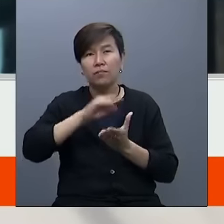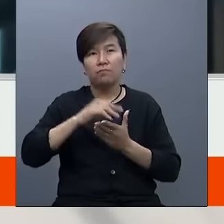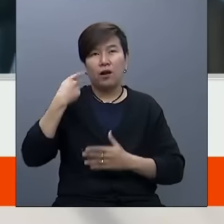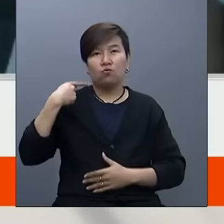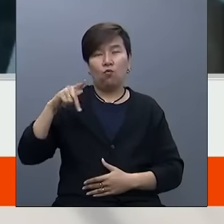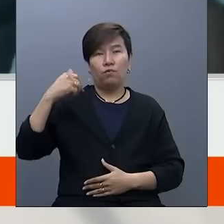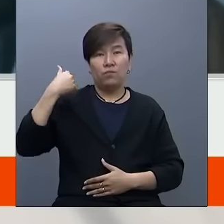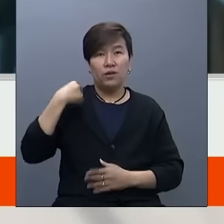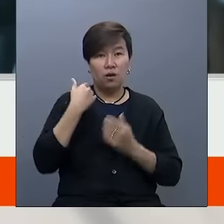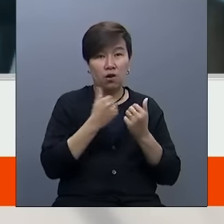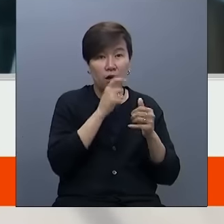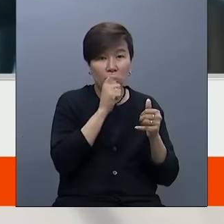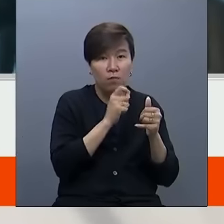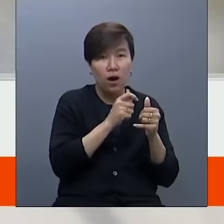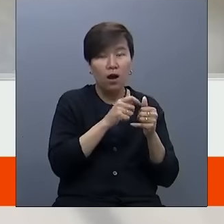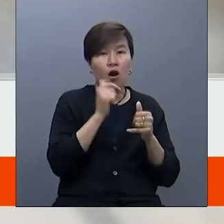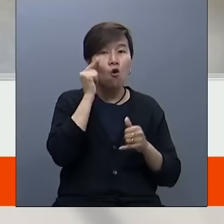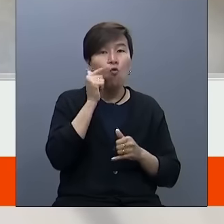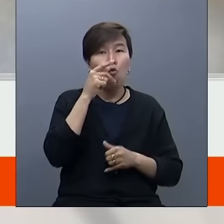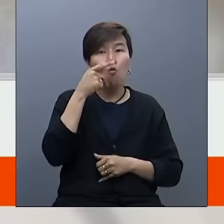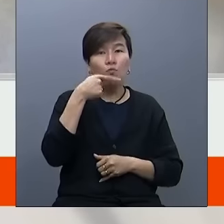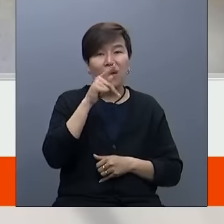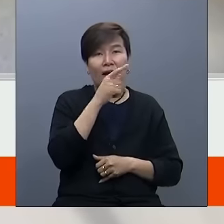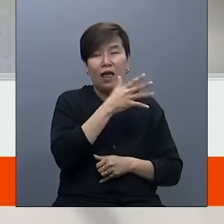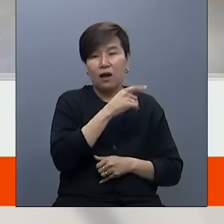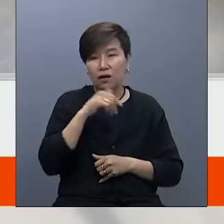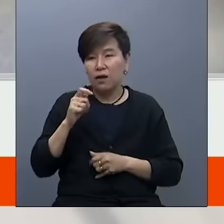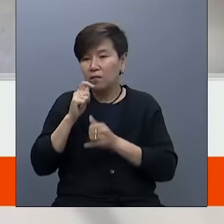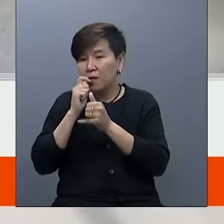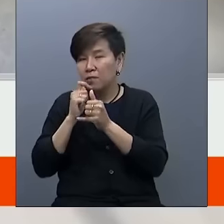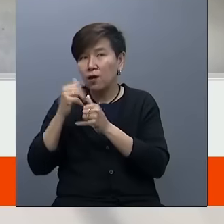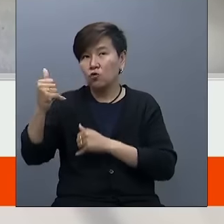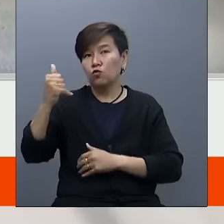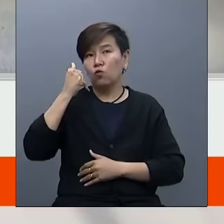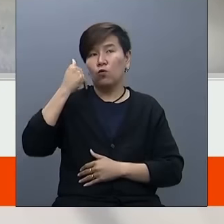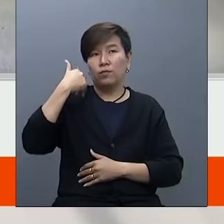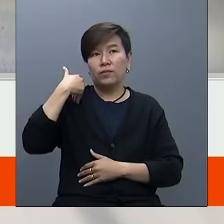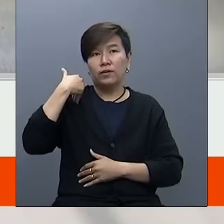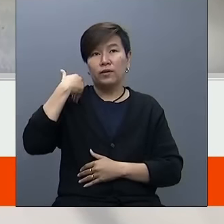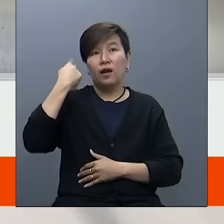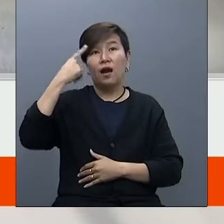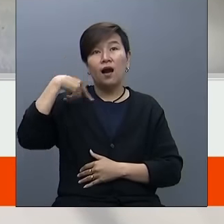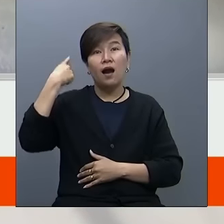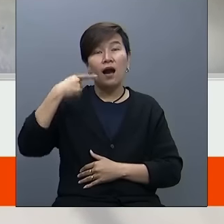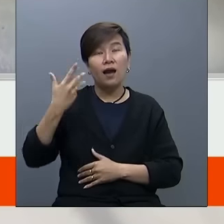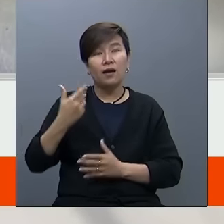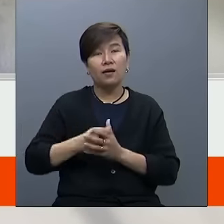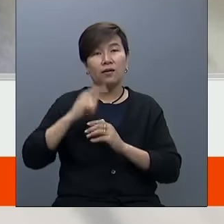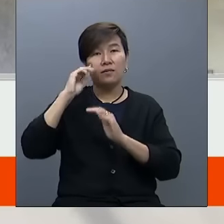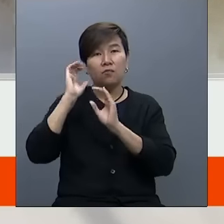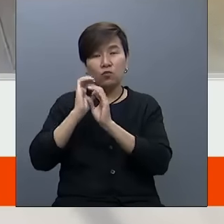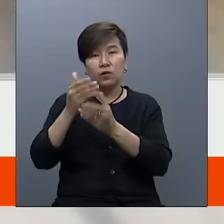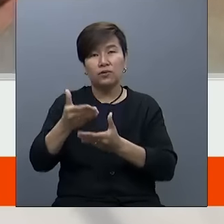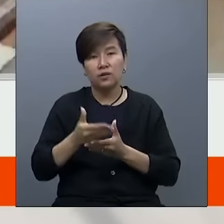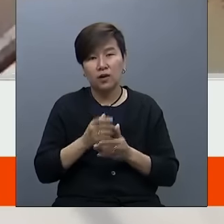ากวันนี้เนี่ยขณะที่โทรหาผมเนี่ยกำลังสอบพยานอยู่เหมือนกันครับ อ ันนี้เราเรียกเจ้าหน้าที่ตำรวจมาสอบสวน